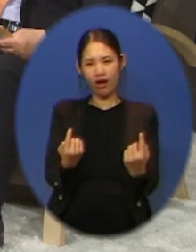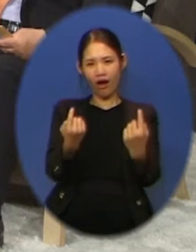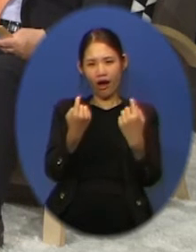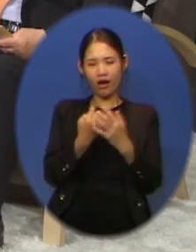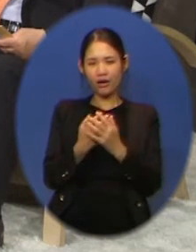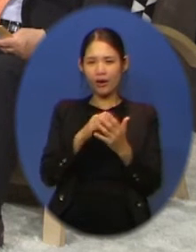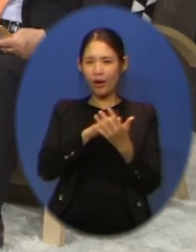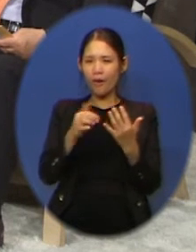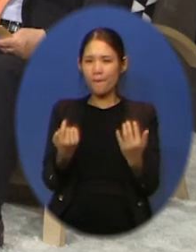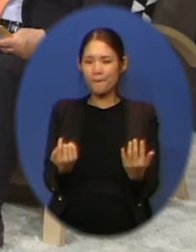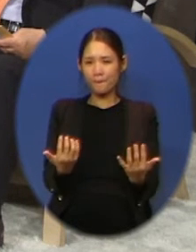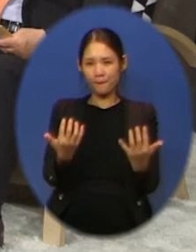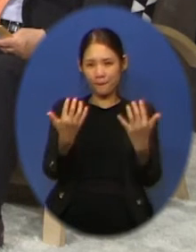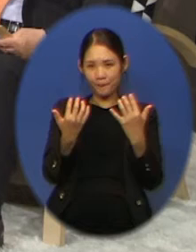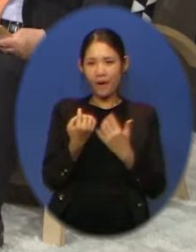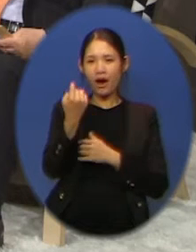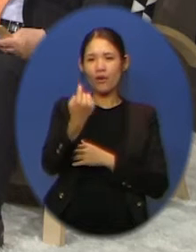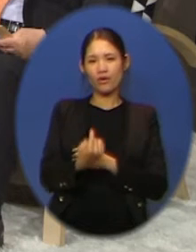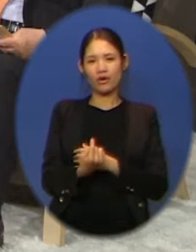공약이 뭔가요? 그때 저는 이제